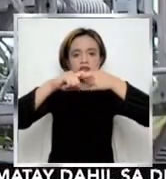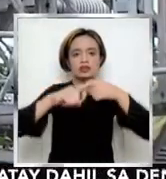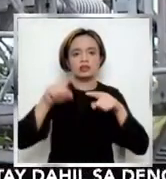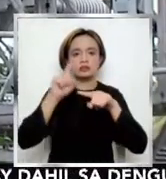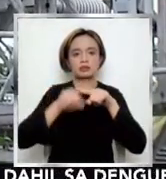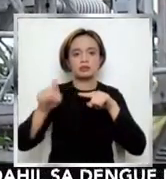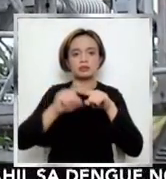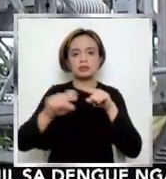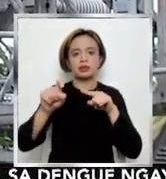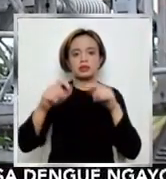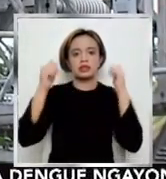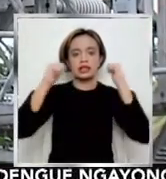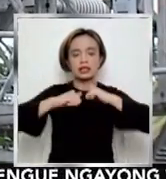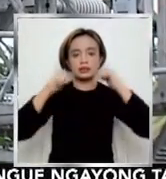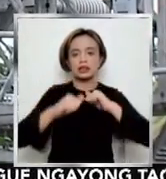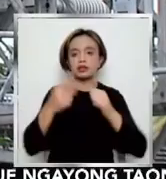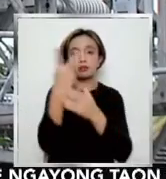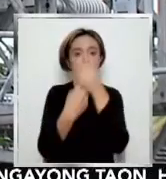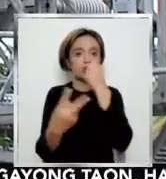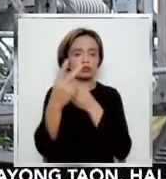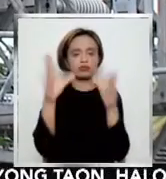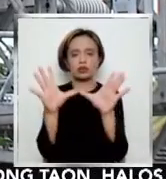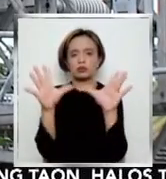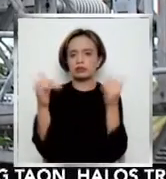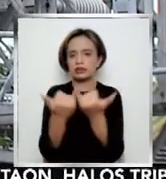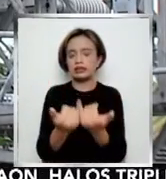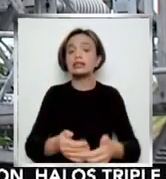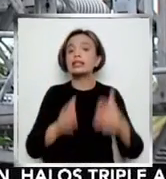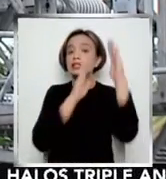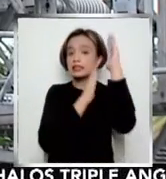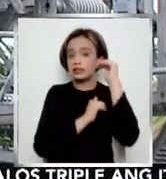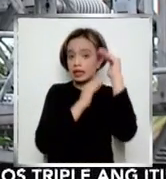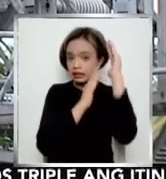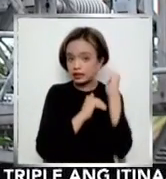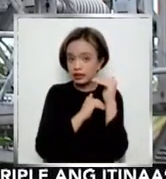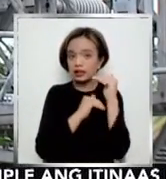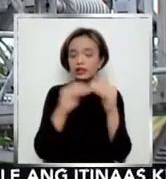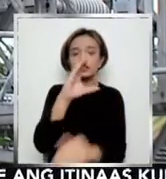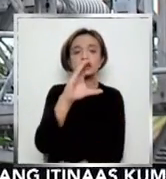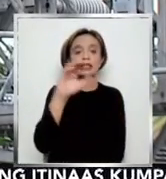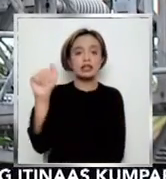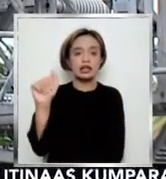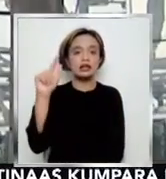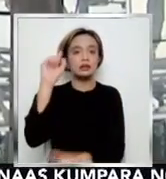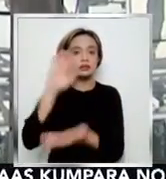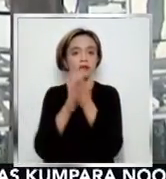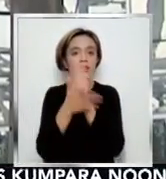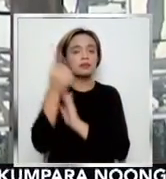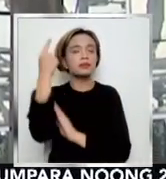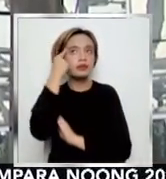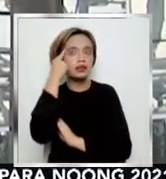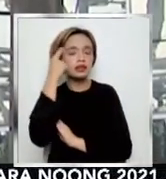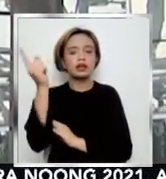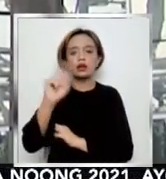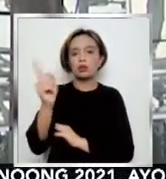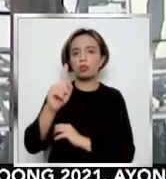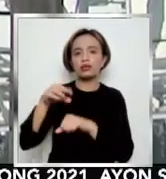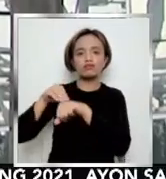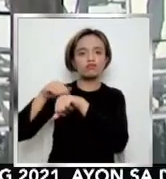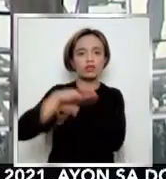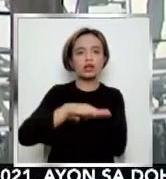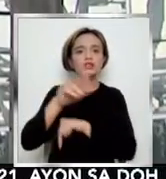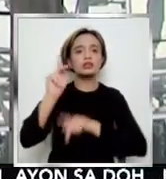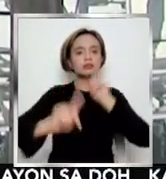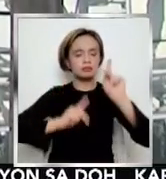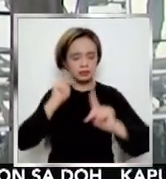ng dalawang kumpanya. Sana raw ay isaalang-alang ng CA ang magiging epekto sa mga ordinaryong mamamayan.